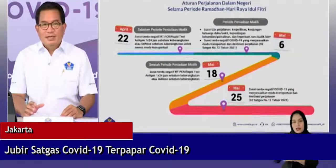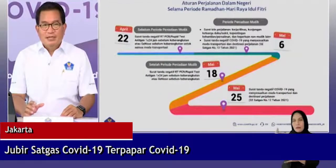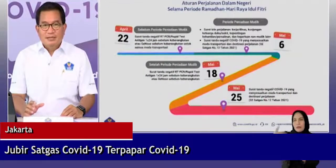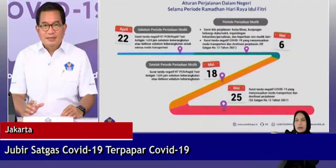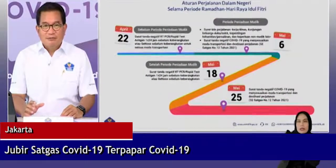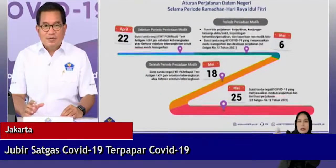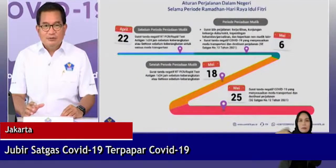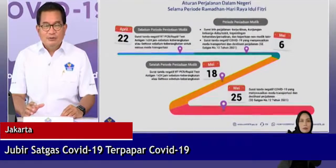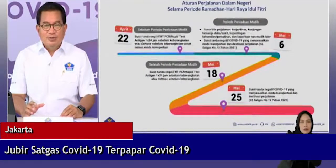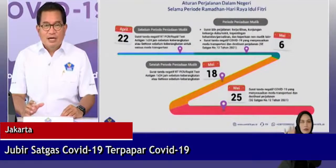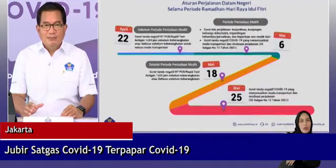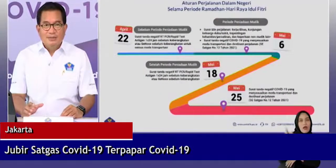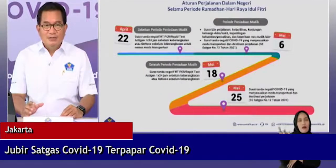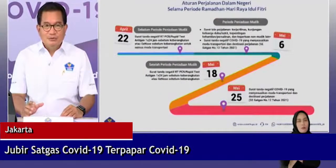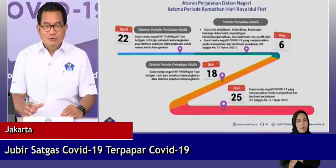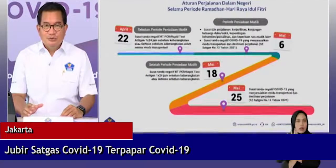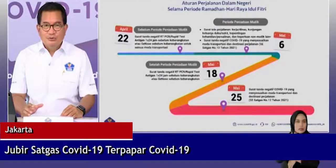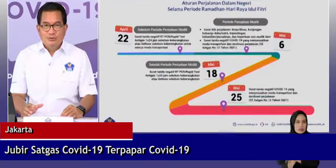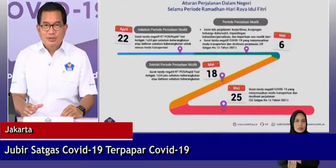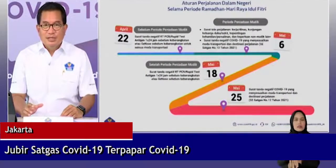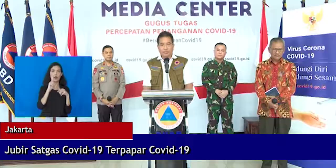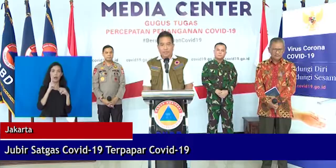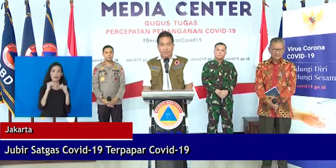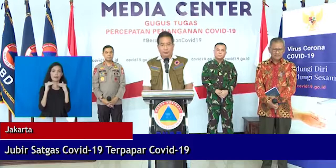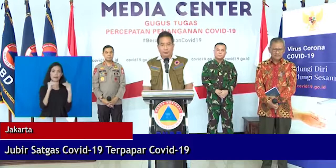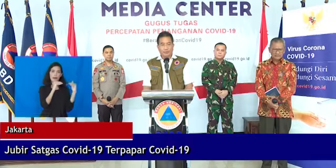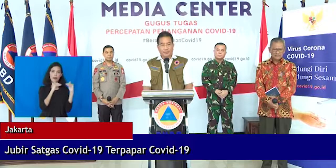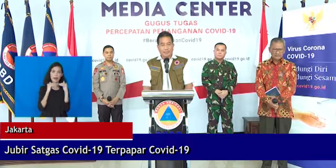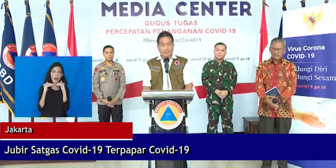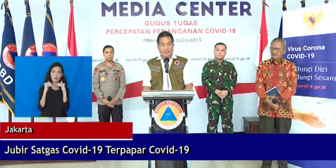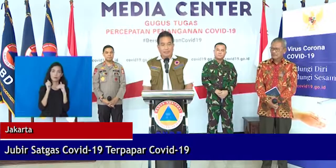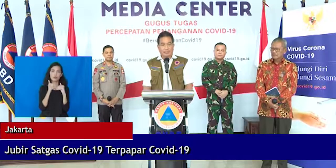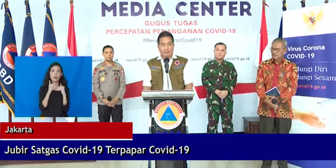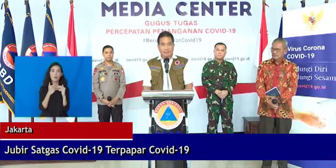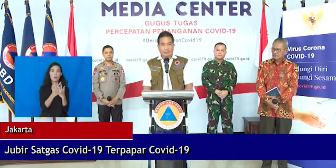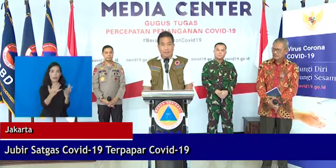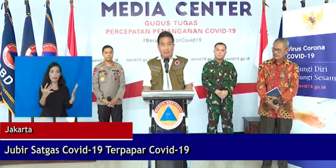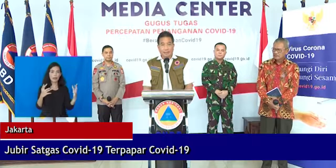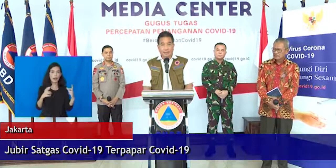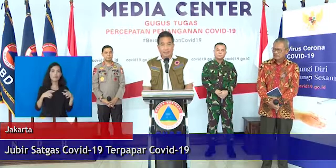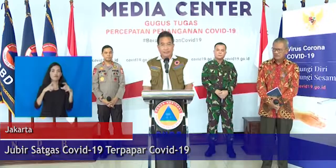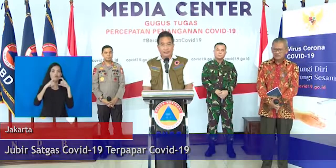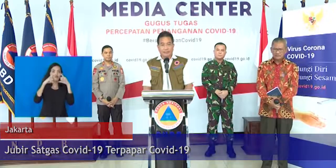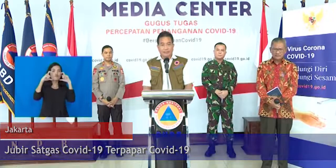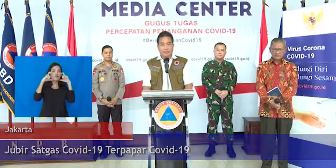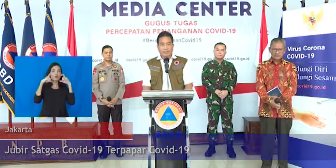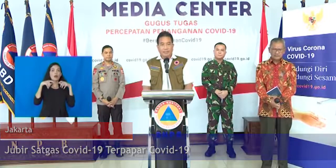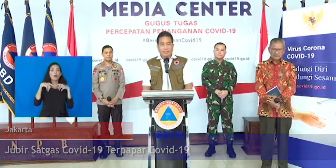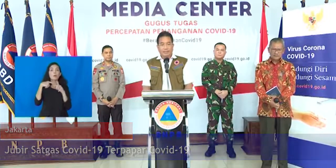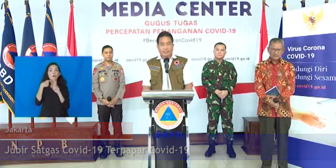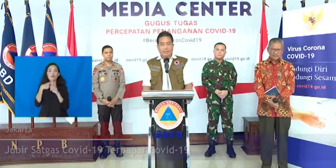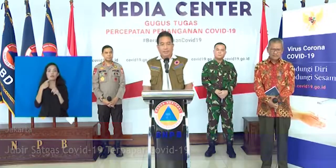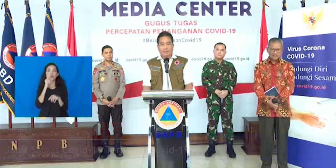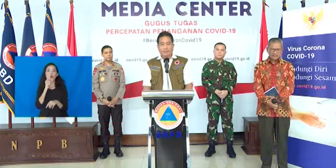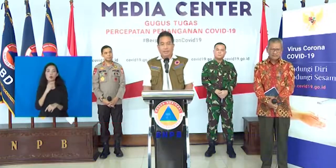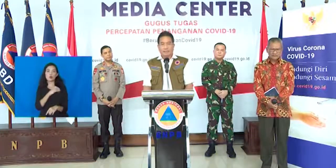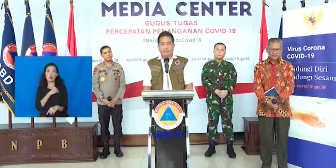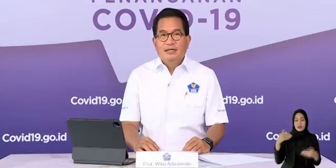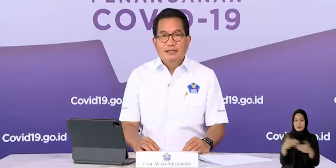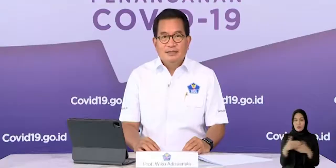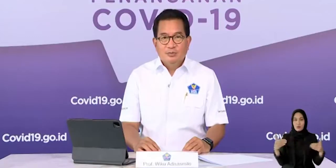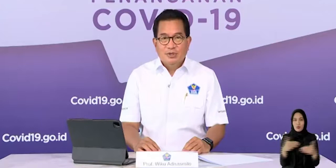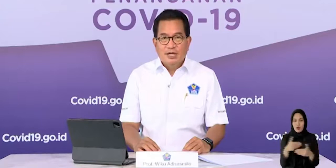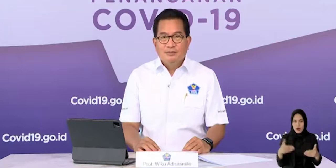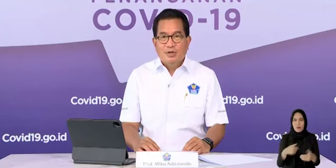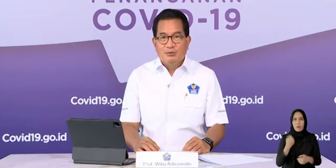Meski telah menjalankan protokol kesehatan secara ketat, Wiku Adhisa Smito menduga ia terpapar COVID-19 saat menjalani aktivitas yang cukup padat